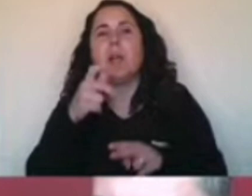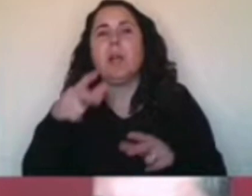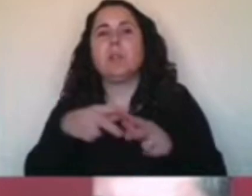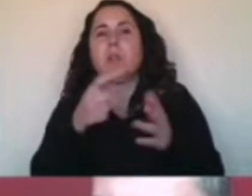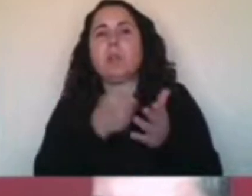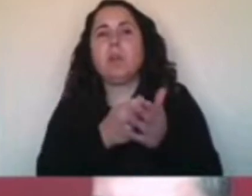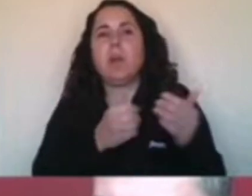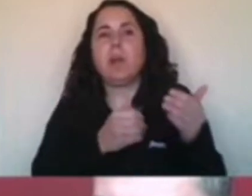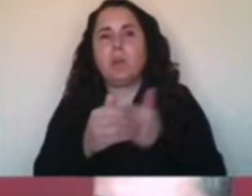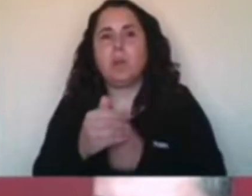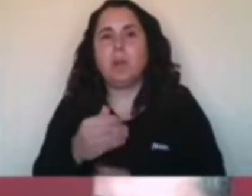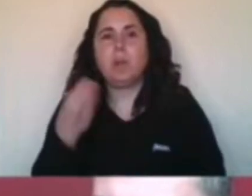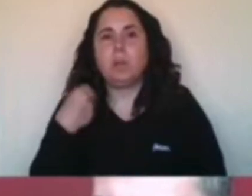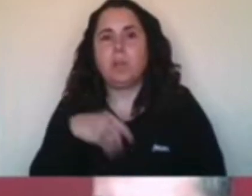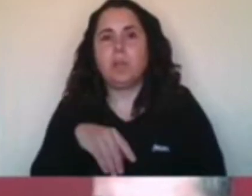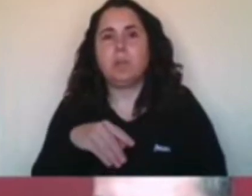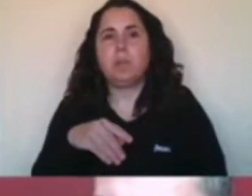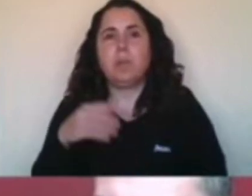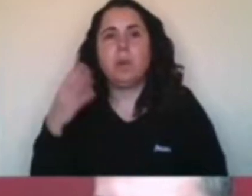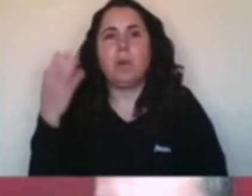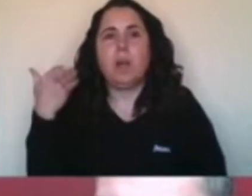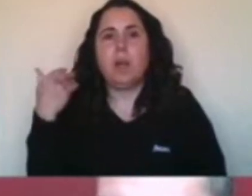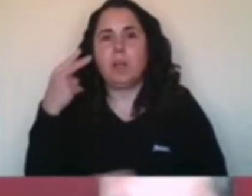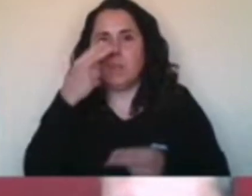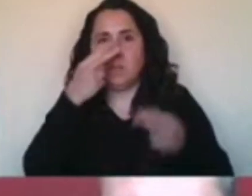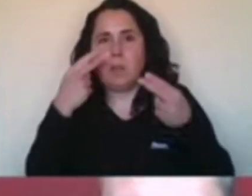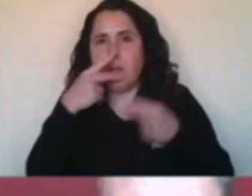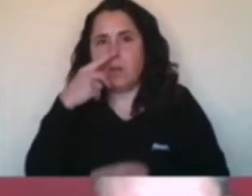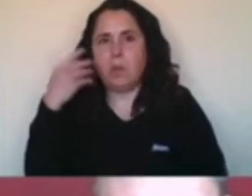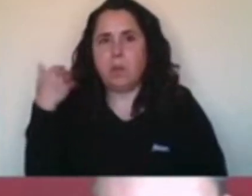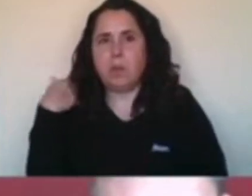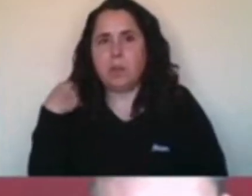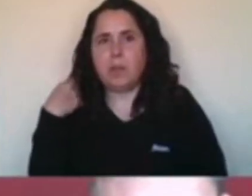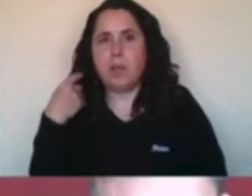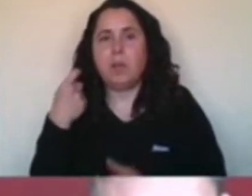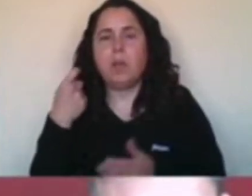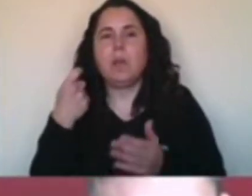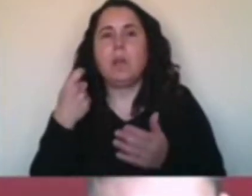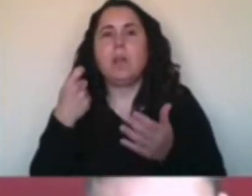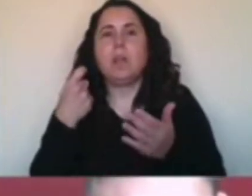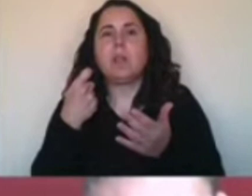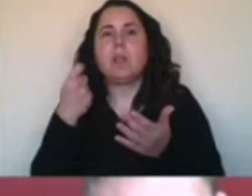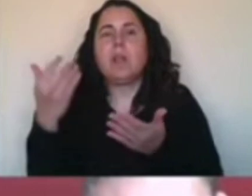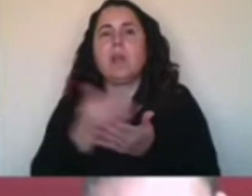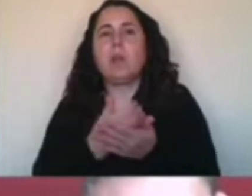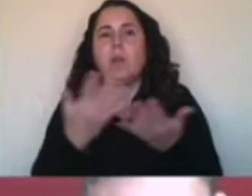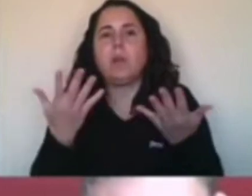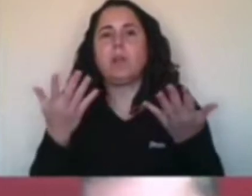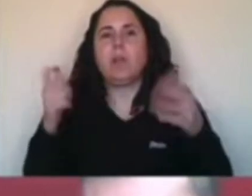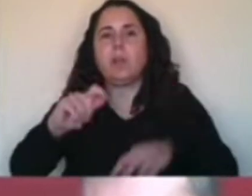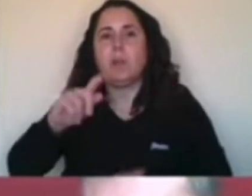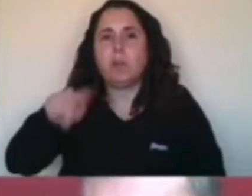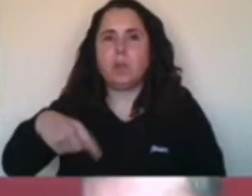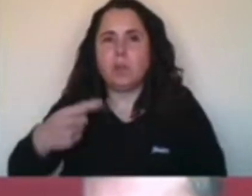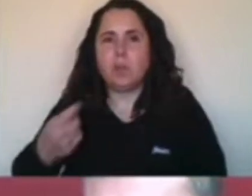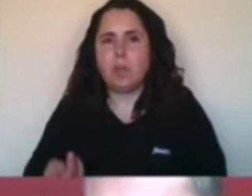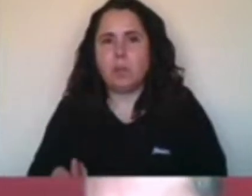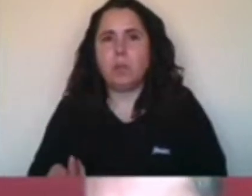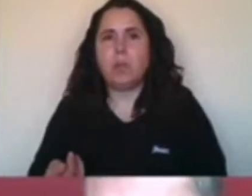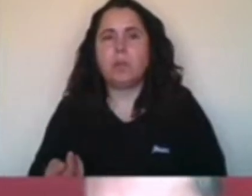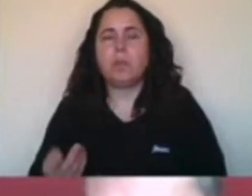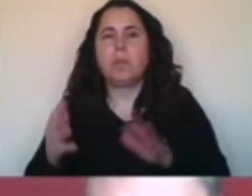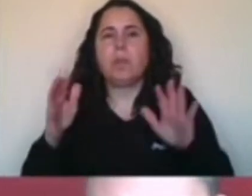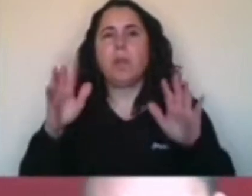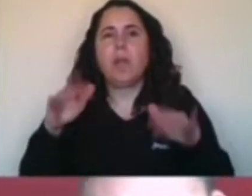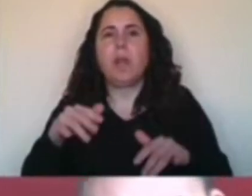com els que van maquillar a la cabalgata de l'any passat, que la van cobrar 10 mesos després, en octubre. Els primers tros de les filades de càrrec estan ara